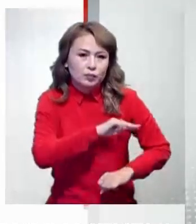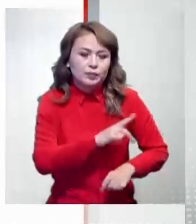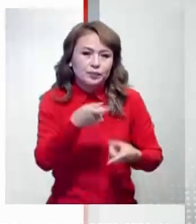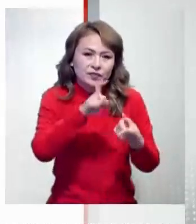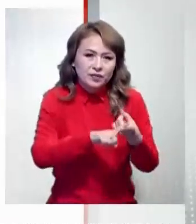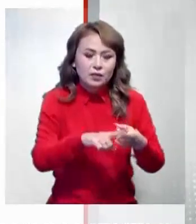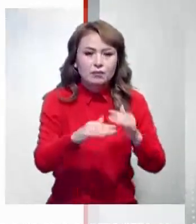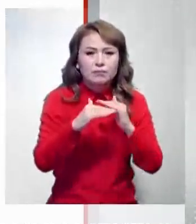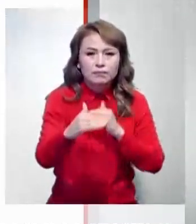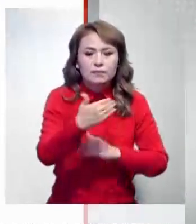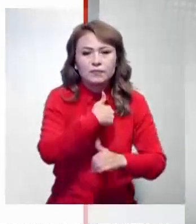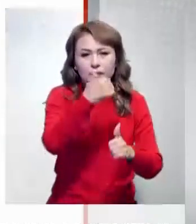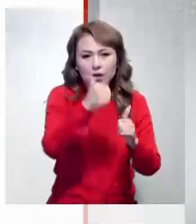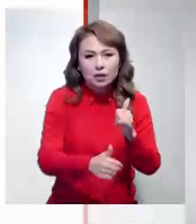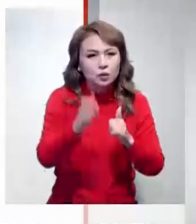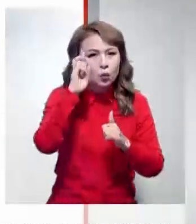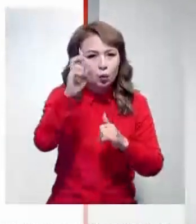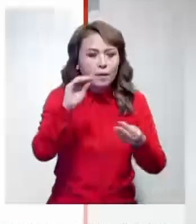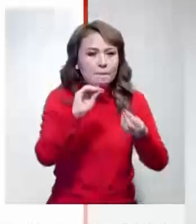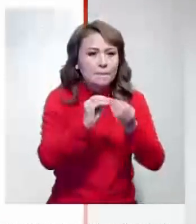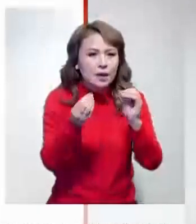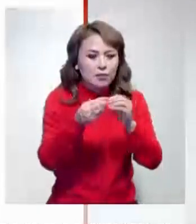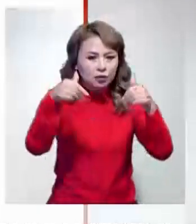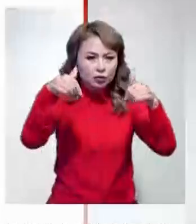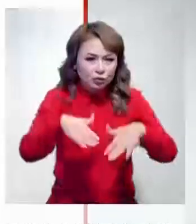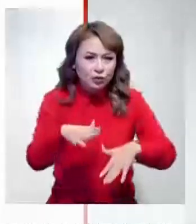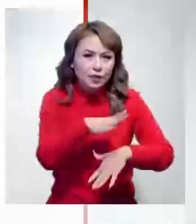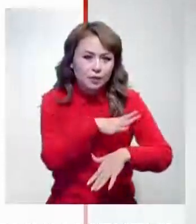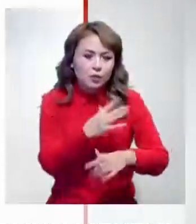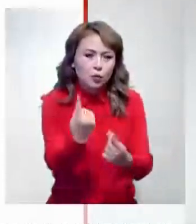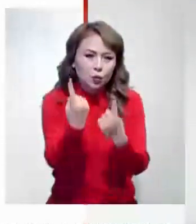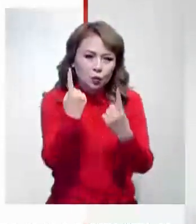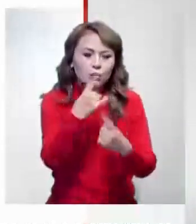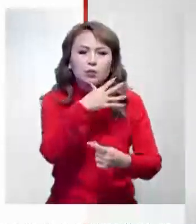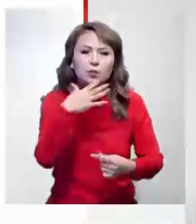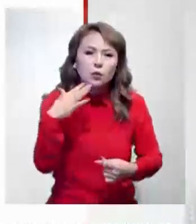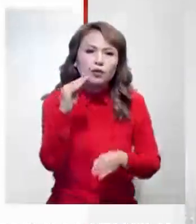орайда ұйымға мүше әр мемлекеттің түйткілді мәселелерді шешуде әлеуеті зор дейді